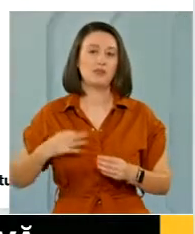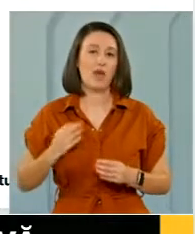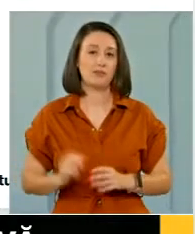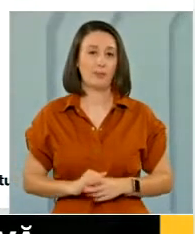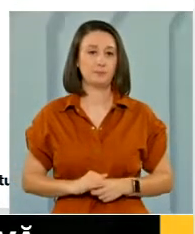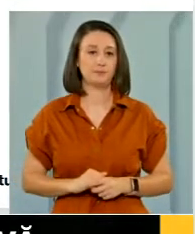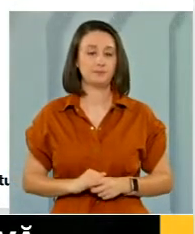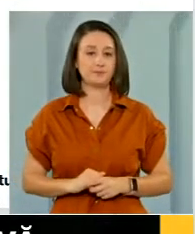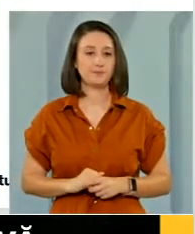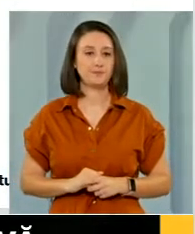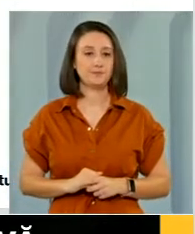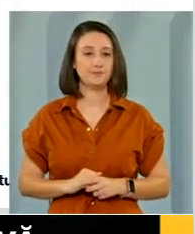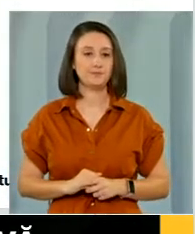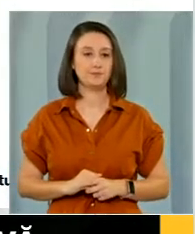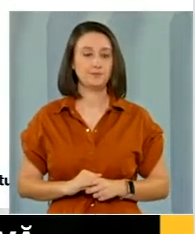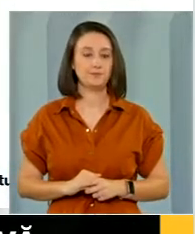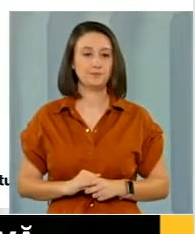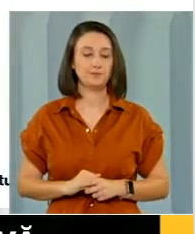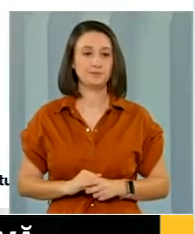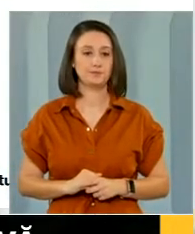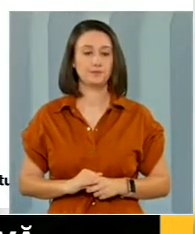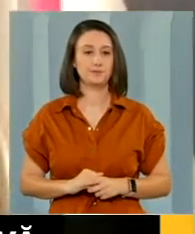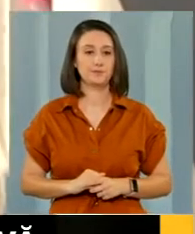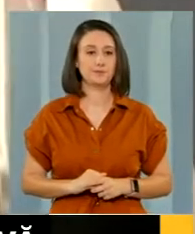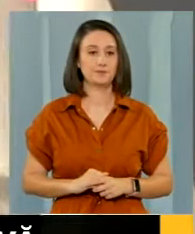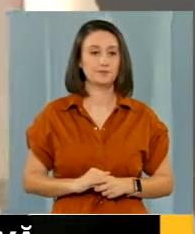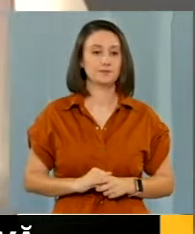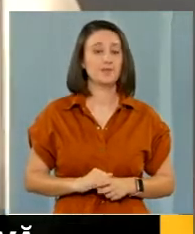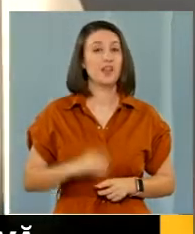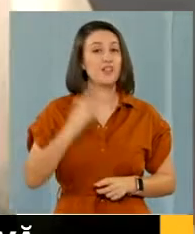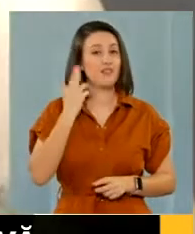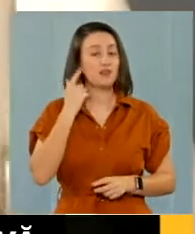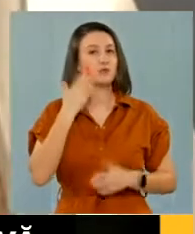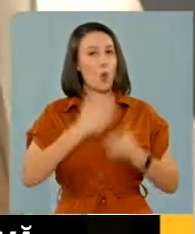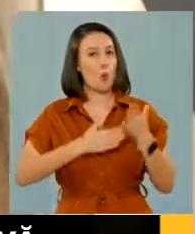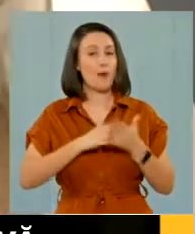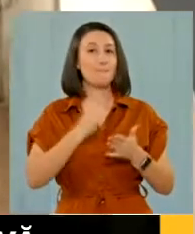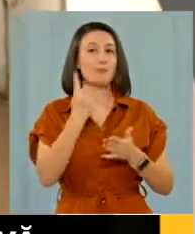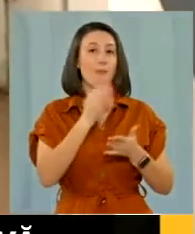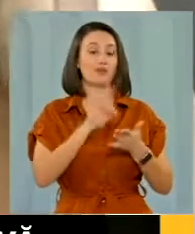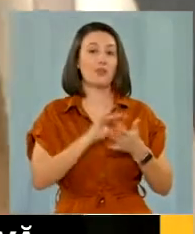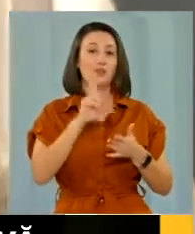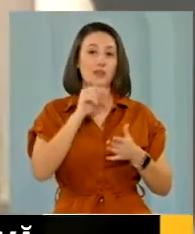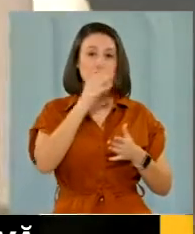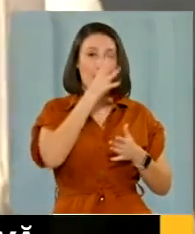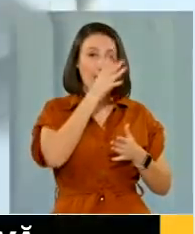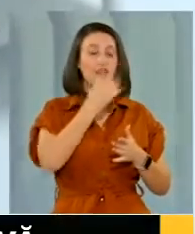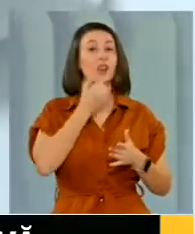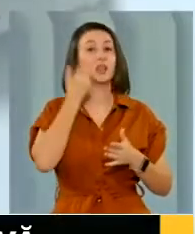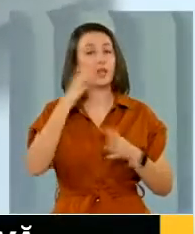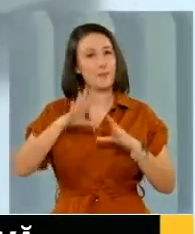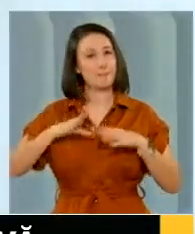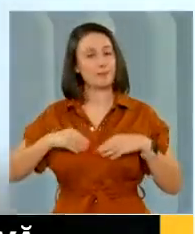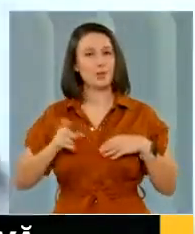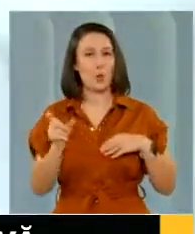care au fost corectate automat Miss reprezentanții institutului Fundeni Micuța a fost operată pentru prima dată pe 30 aprilie atunci când am primit